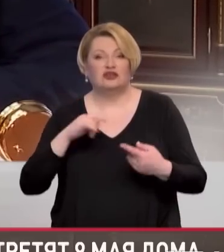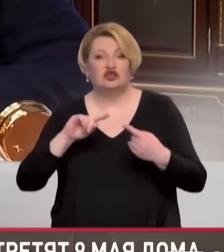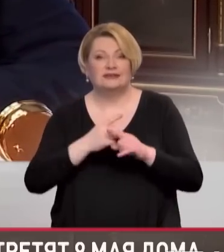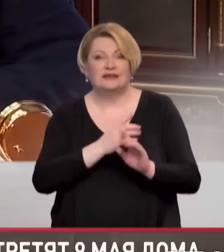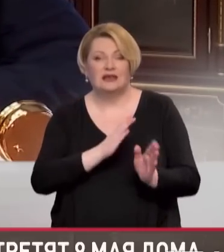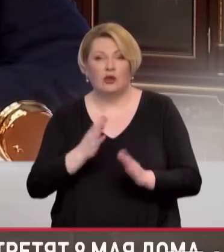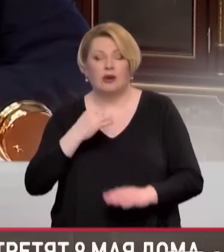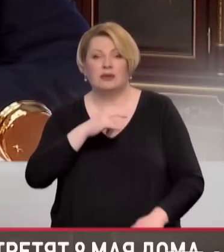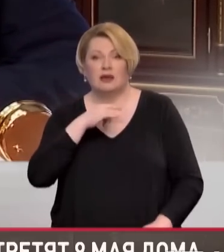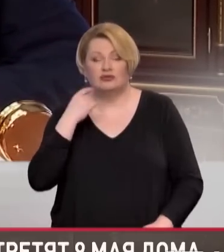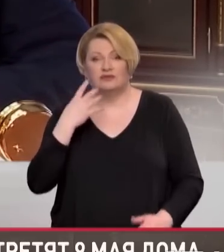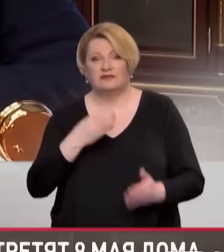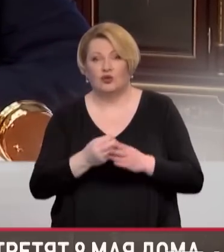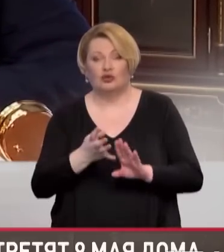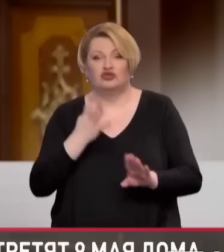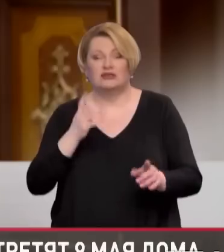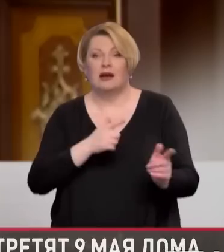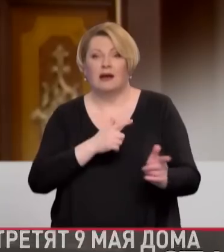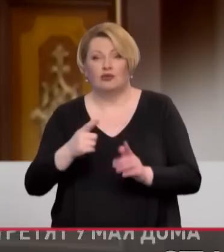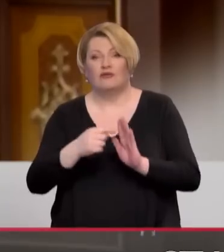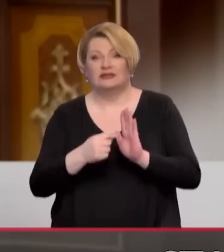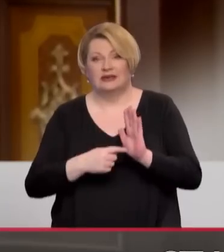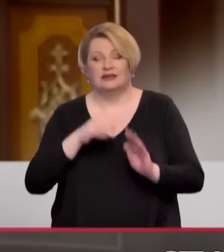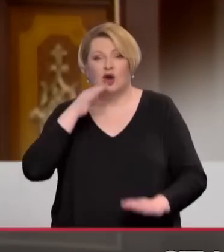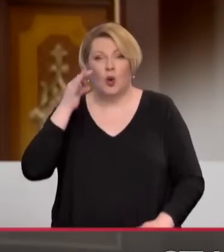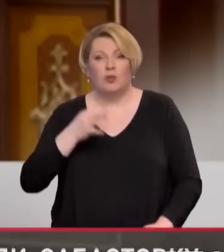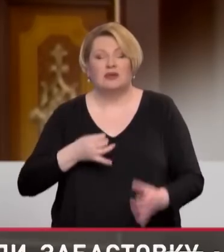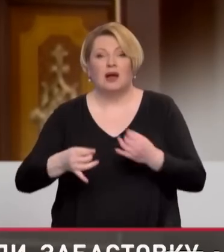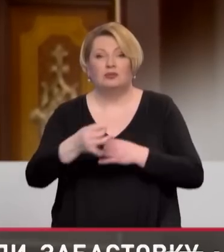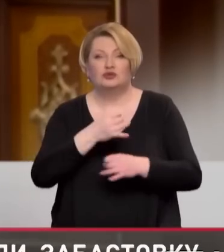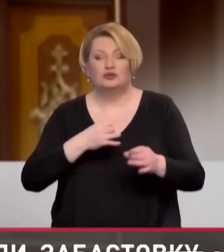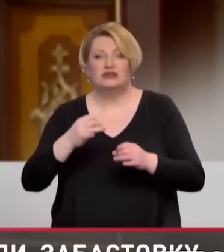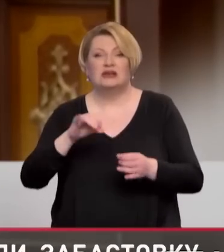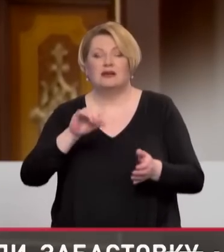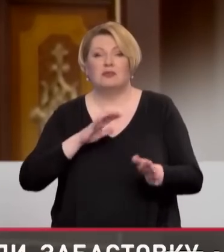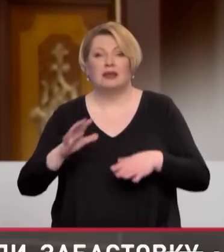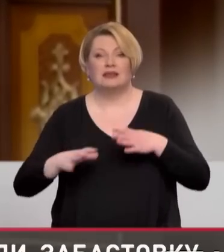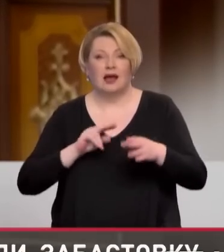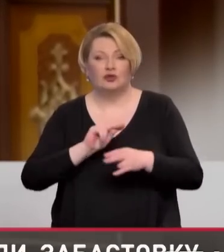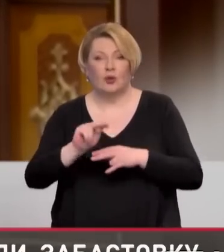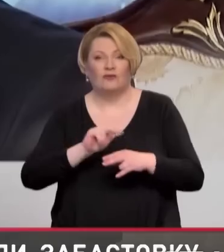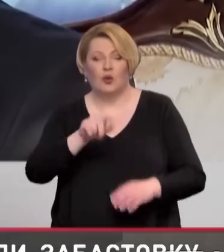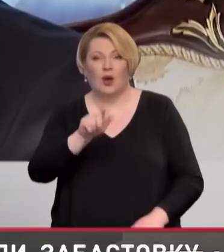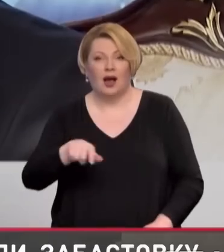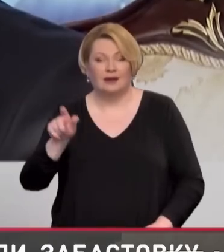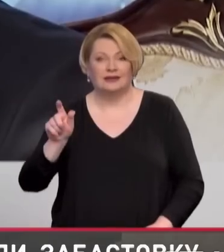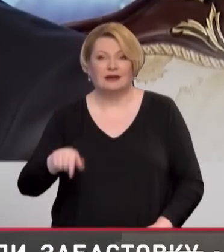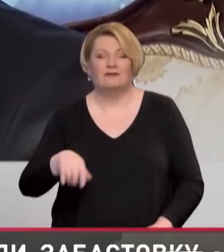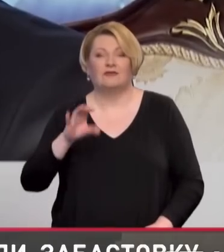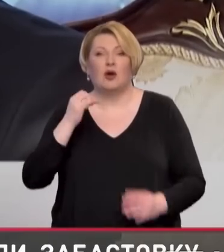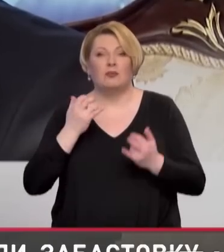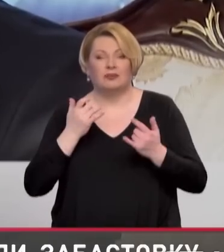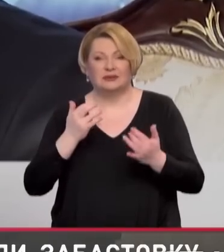а Беларусь, в свою очередь, готова делиться накопленным опытом. Обсудили стороны подготовку кадров в вузах Беларуси по востребованным